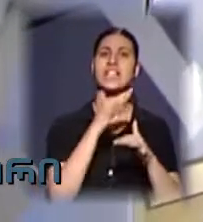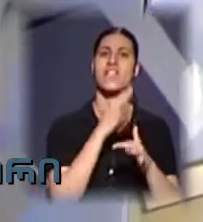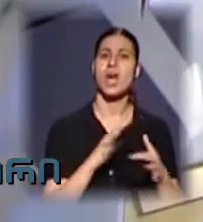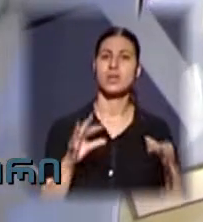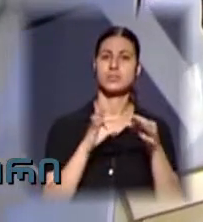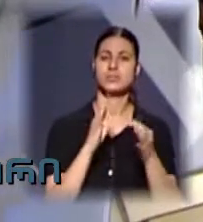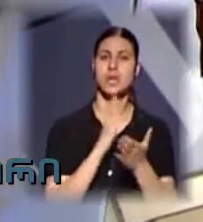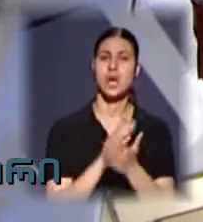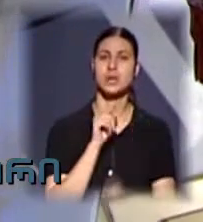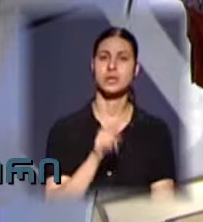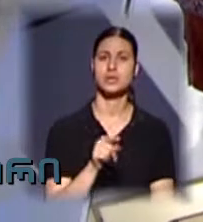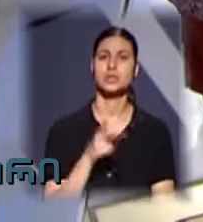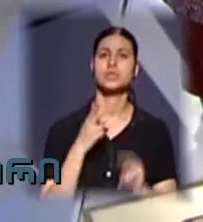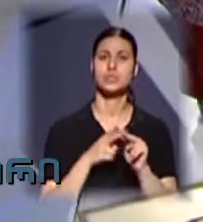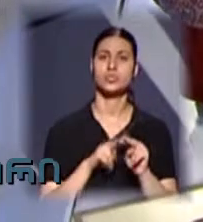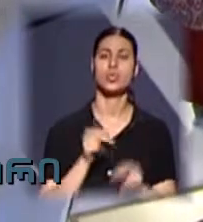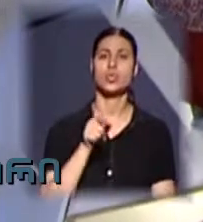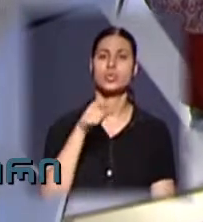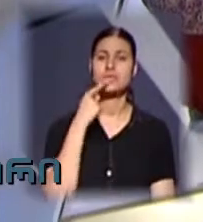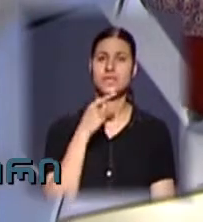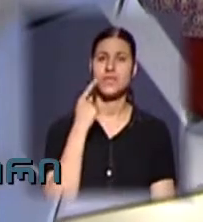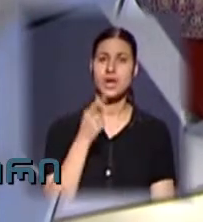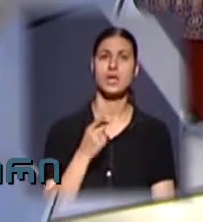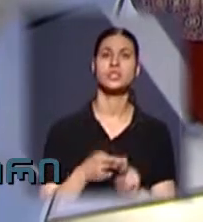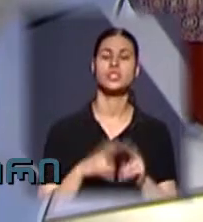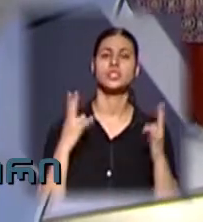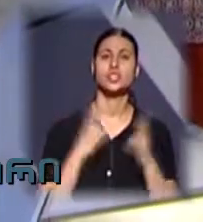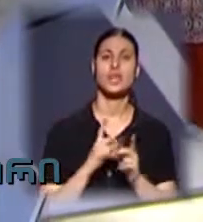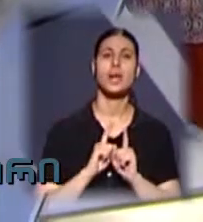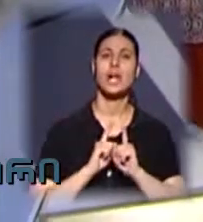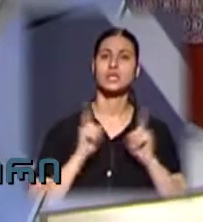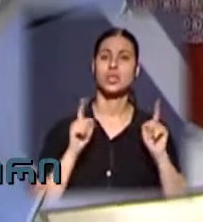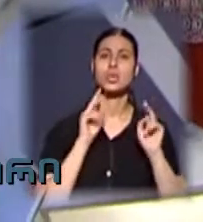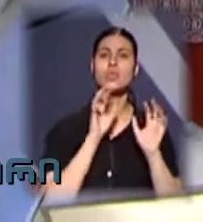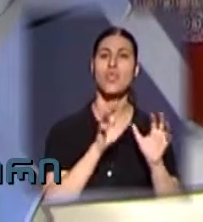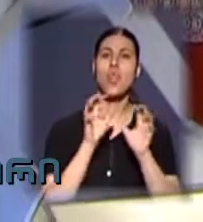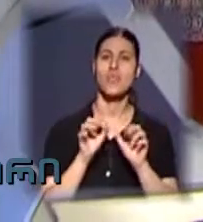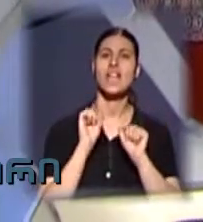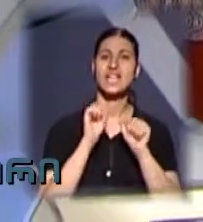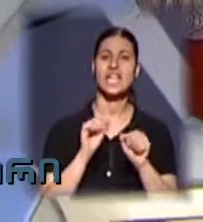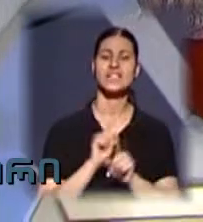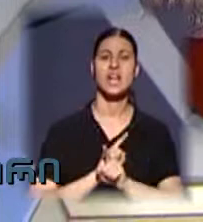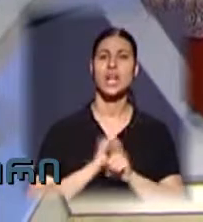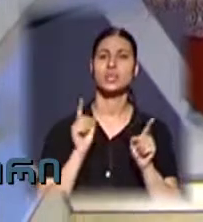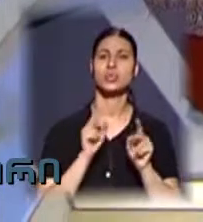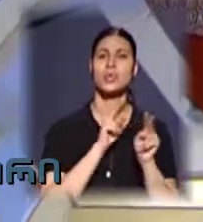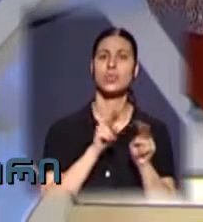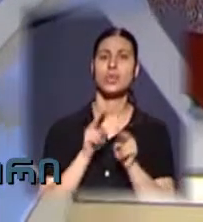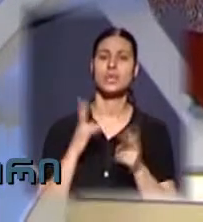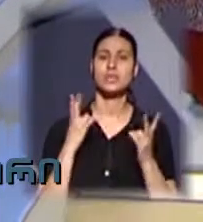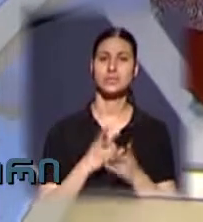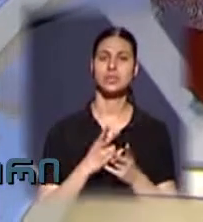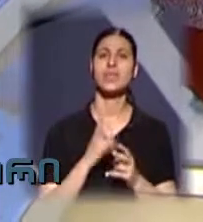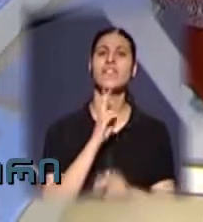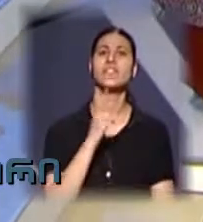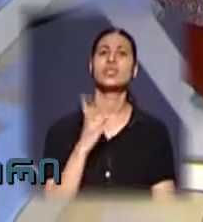მტკნარი წყლის საცავებს, როგორც ქალბატონმა ნინომ აღნიშნა, ჭირდება განსაკუთრებული მოვლა და დაცვა, განსაკუთრებული რეგულაციები ჭირდება.